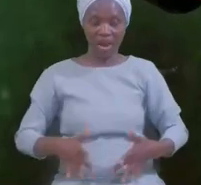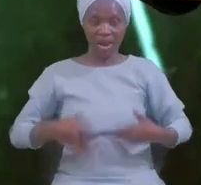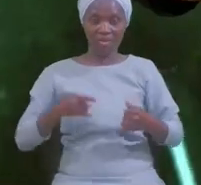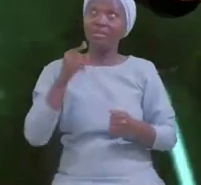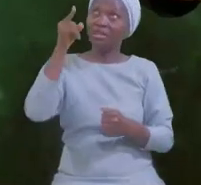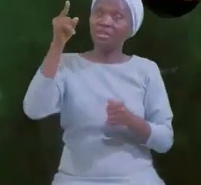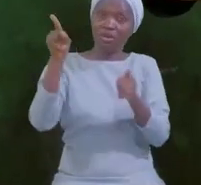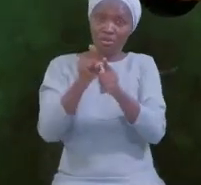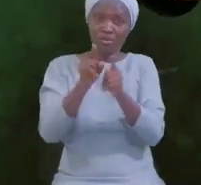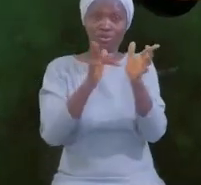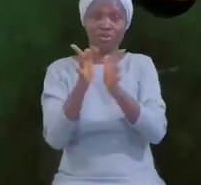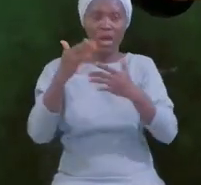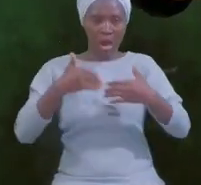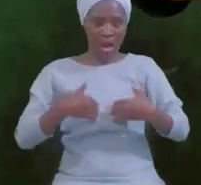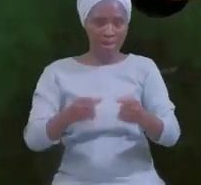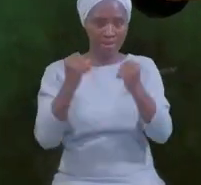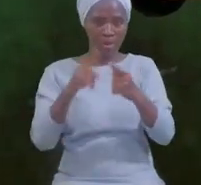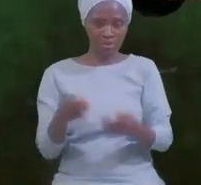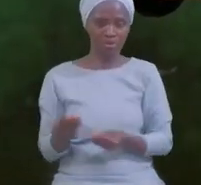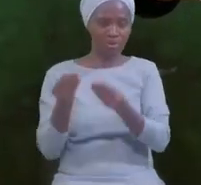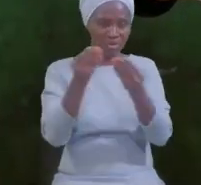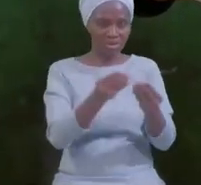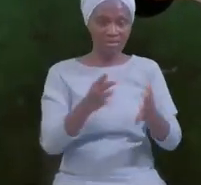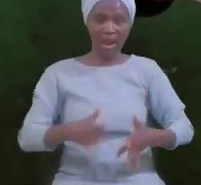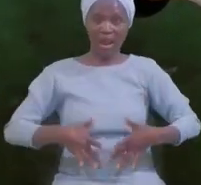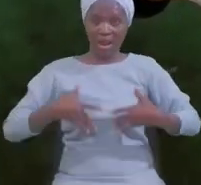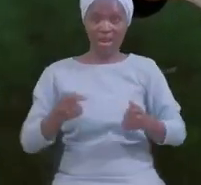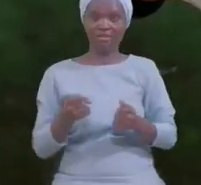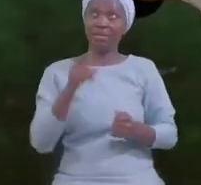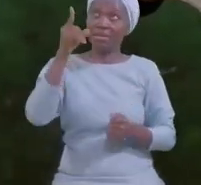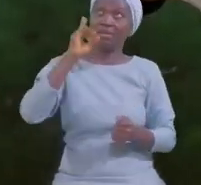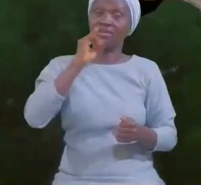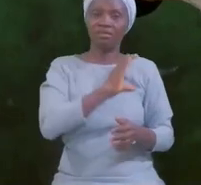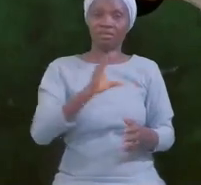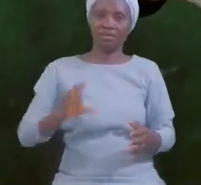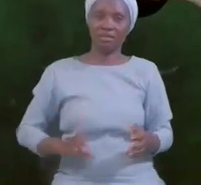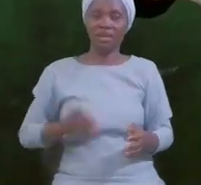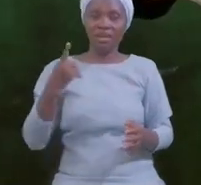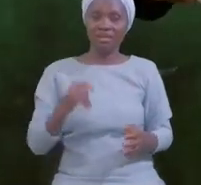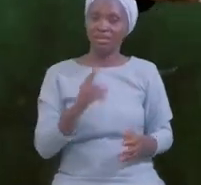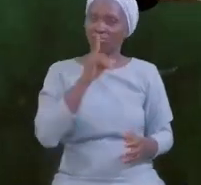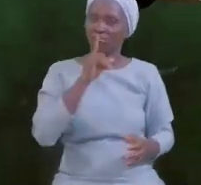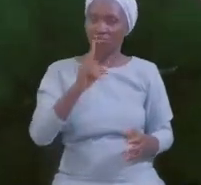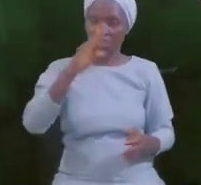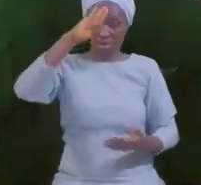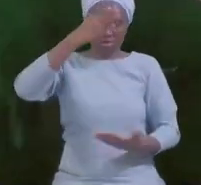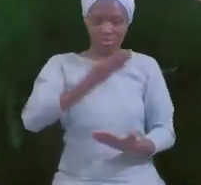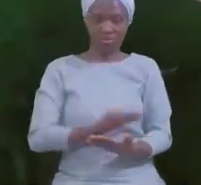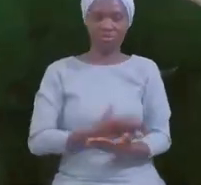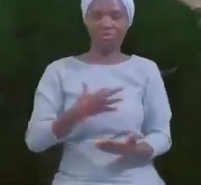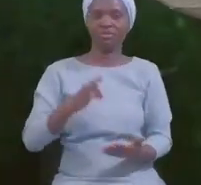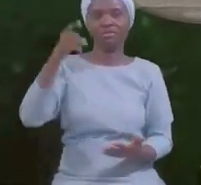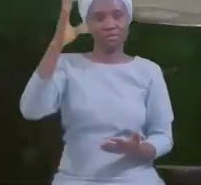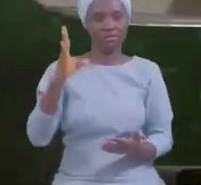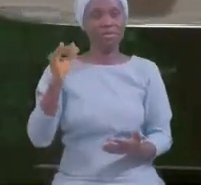la vie. Il est Christ, le vrai fils de Dieu. Verset